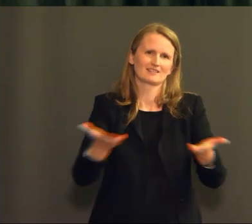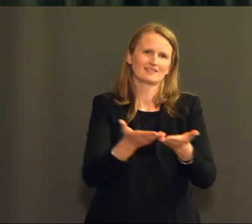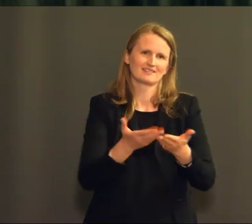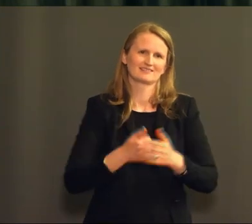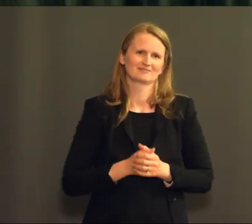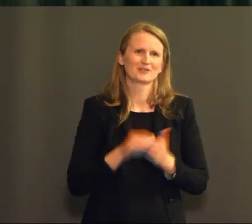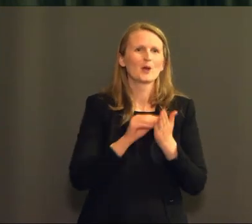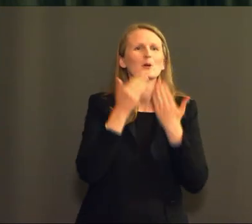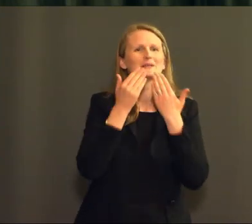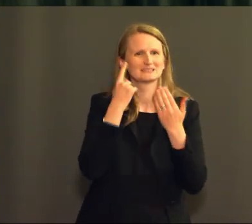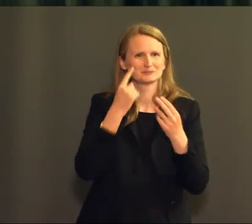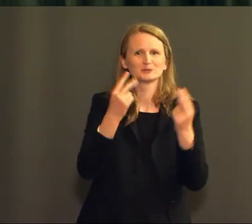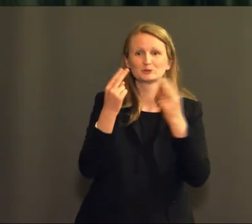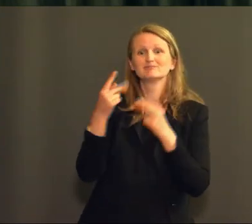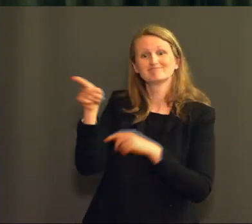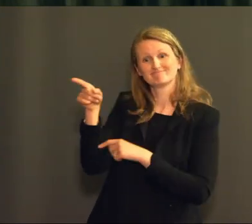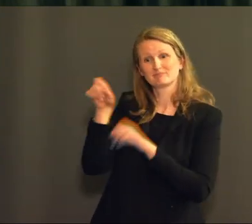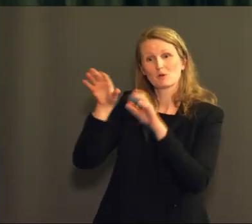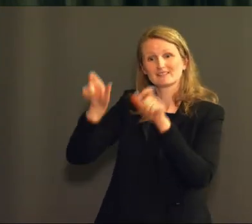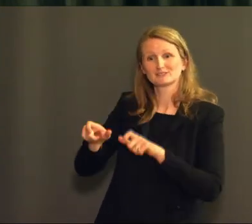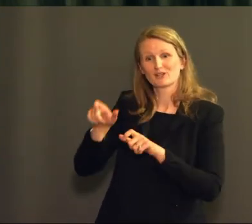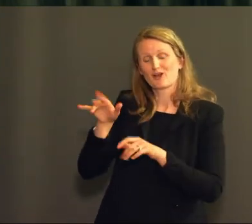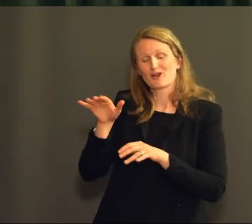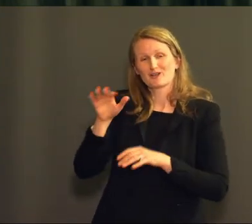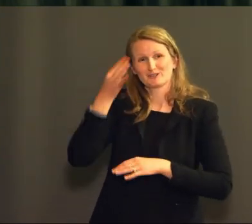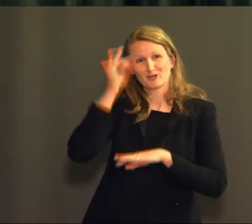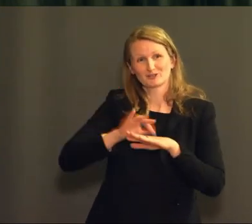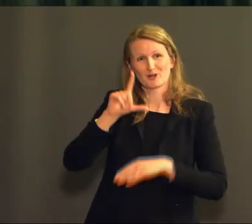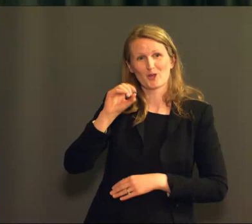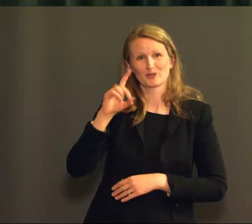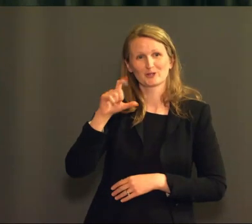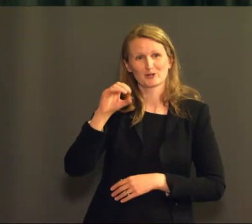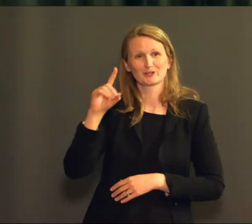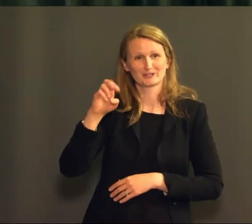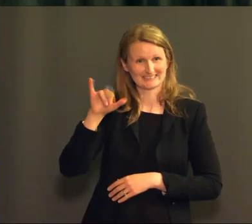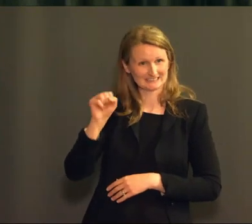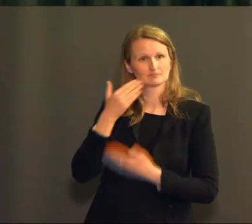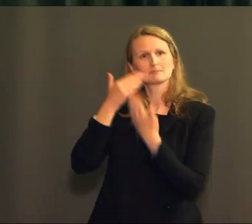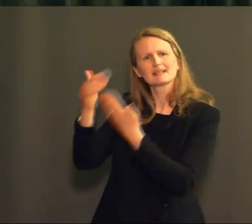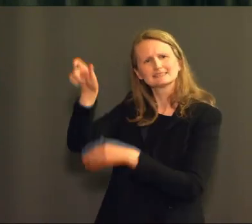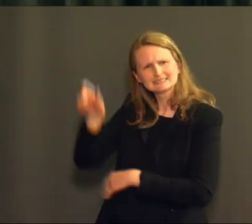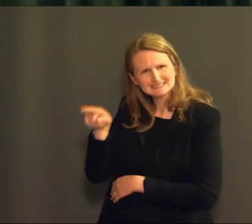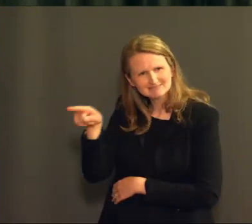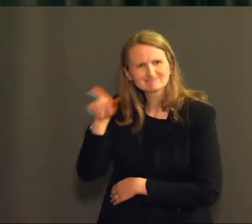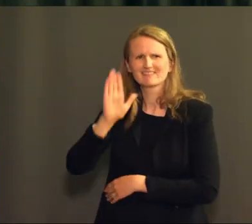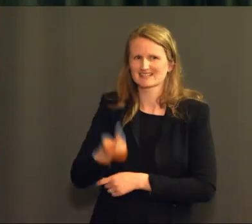Goderis, IDW KU Leuven, qui a mené cette recherche en partenariat avec le professeur Geert Molenbergs